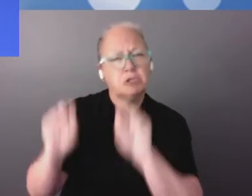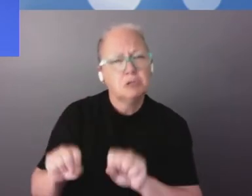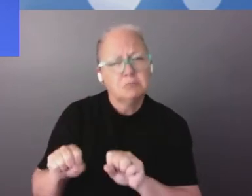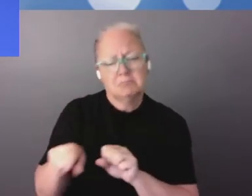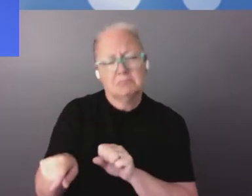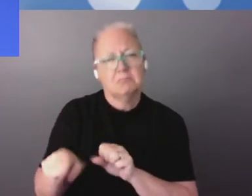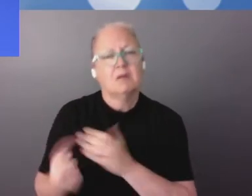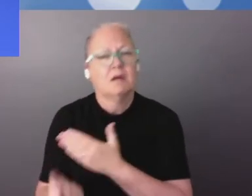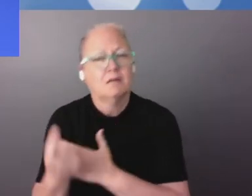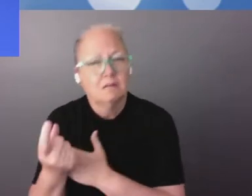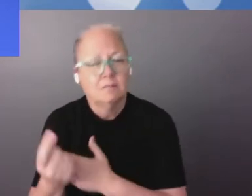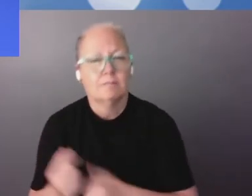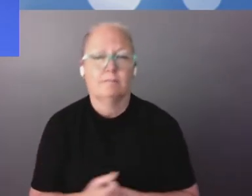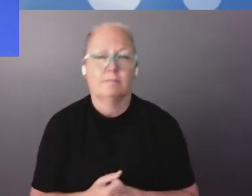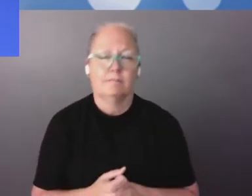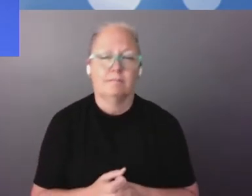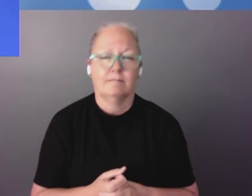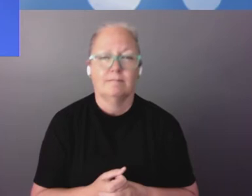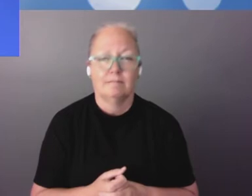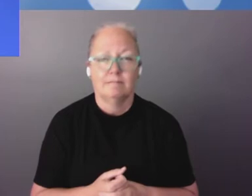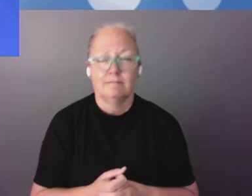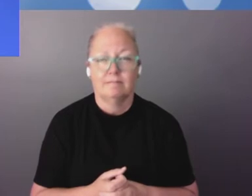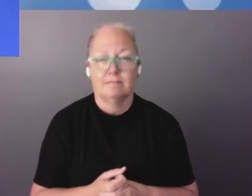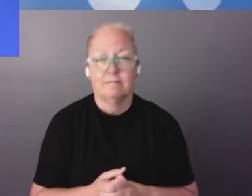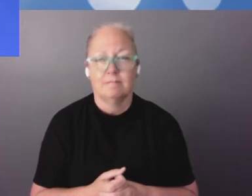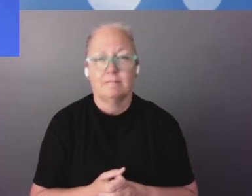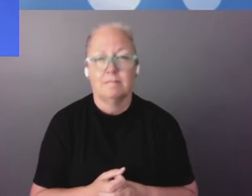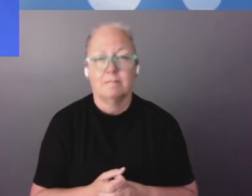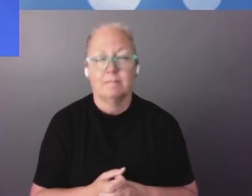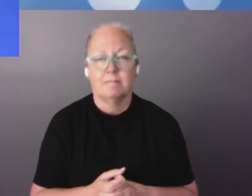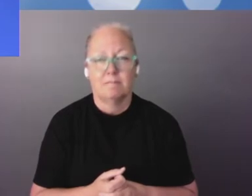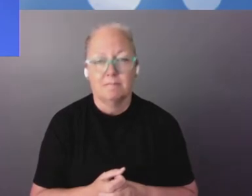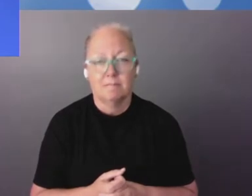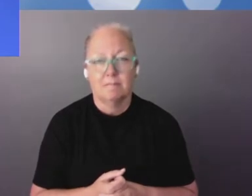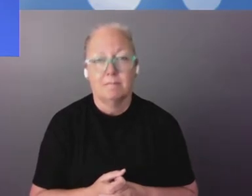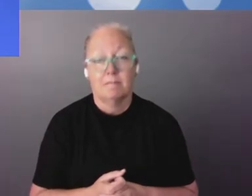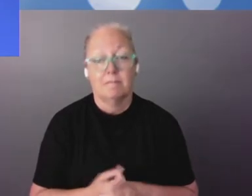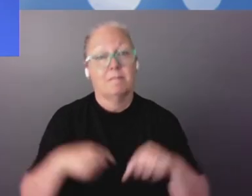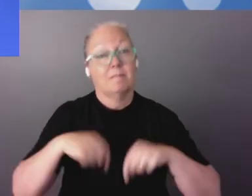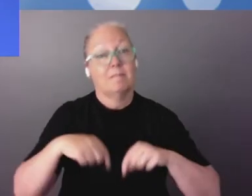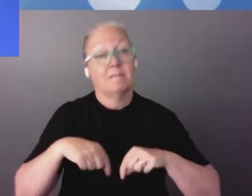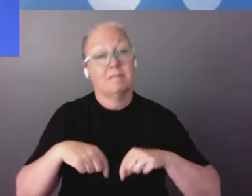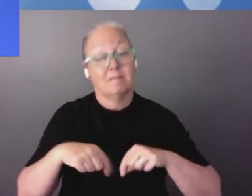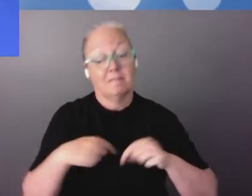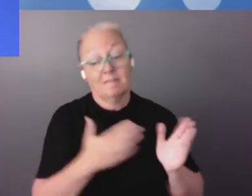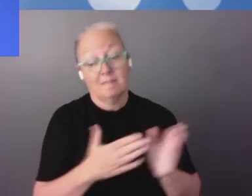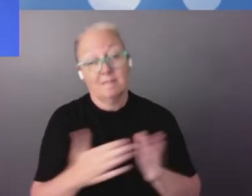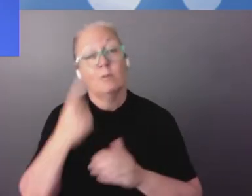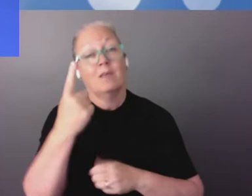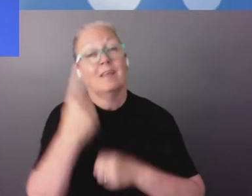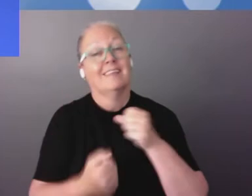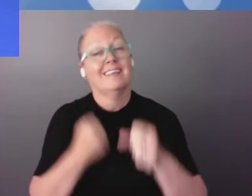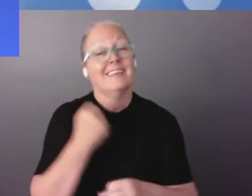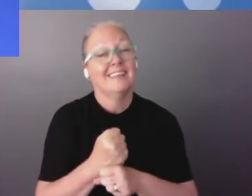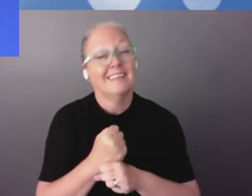القمة التي ألغيت قبل عام من الآن، نعرف مدى